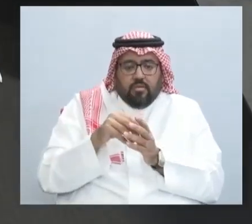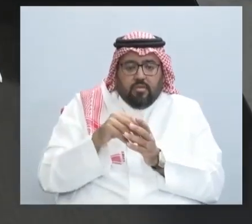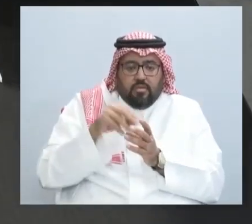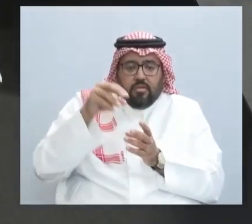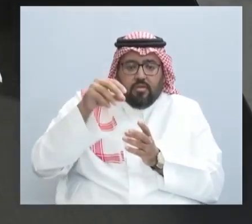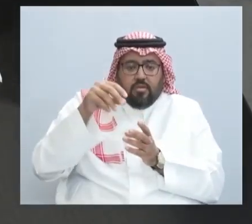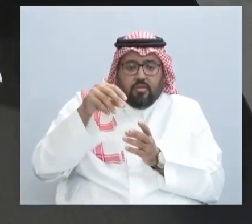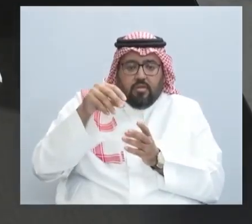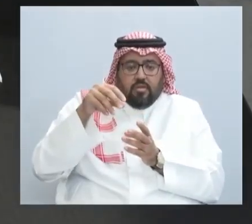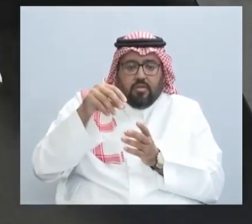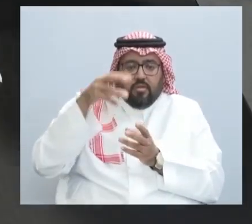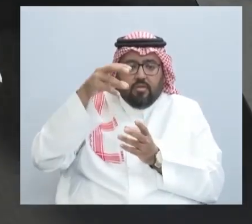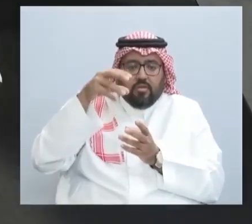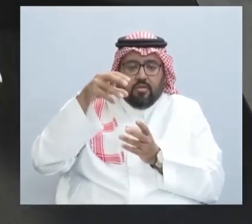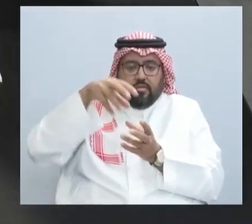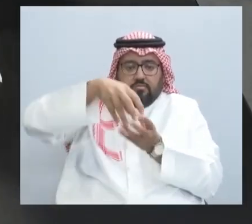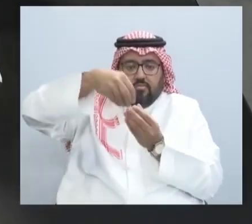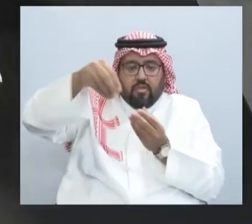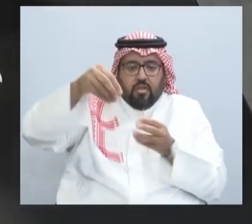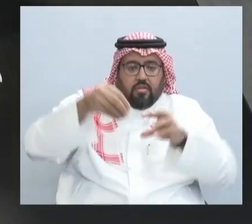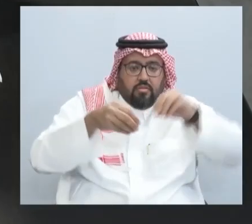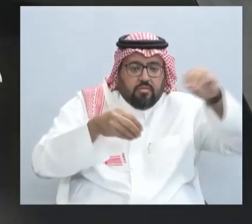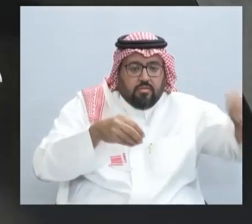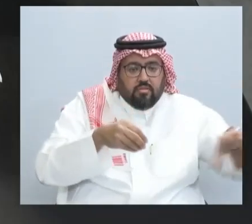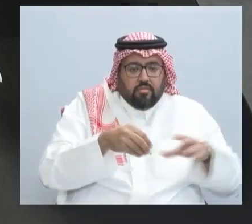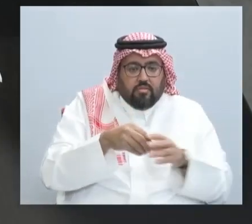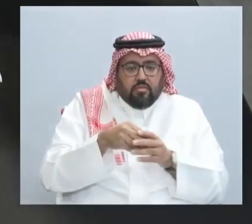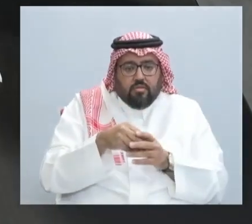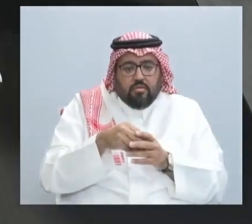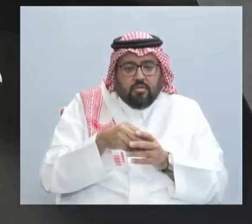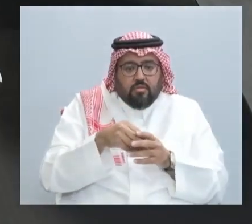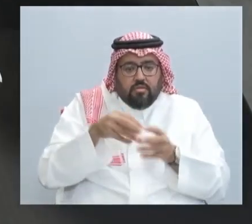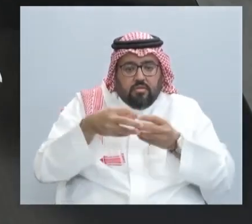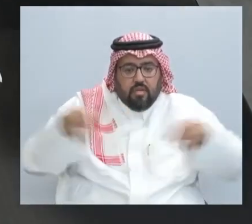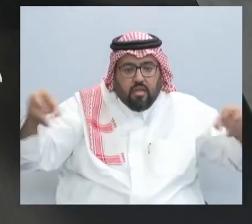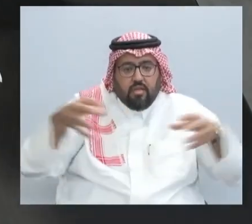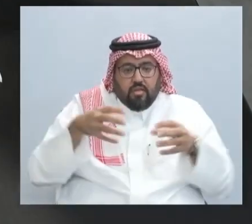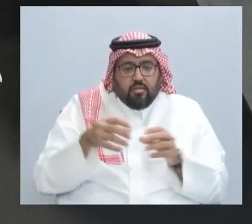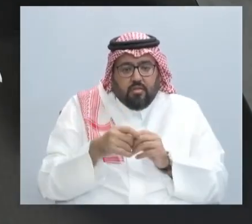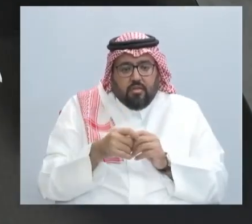الاول لاحظ هل تمت عمليه الفصل